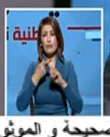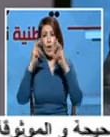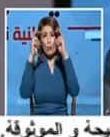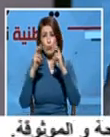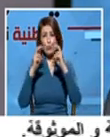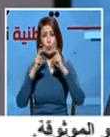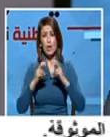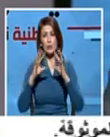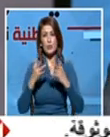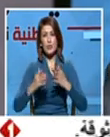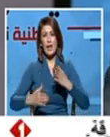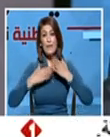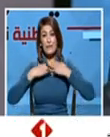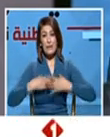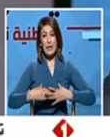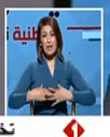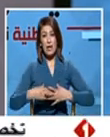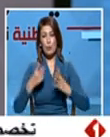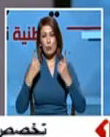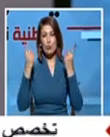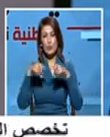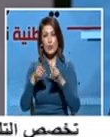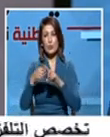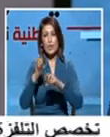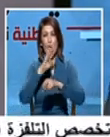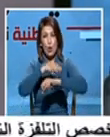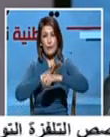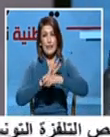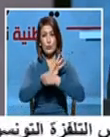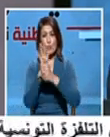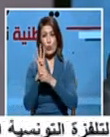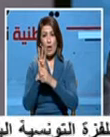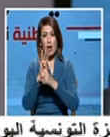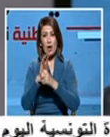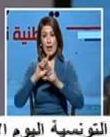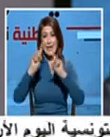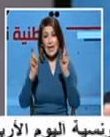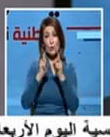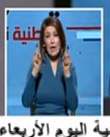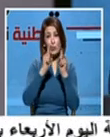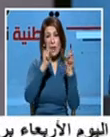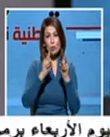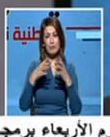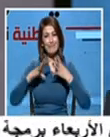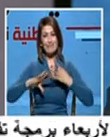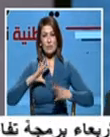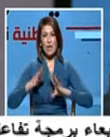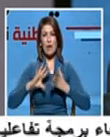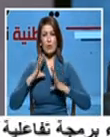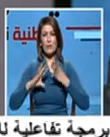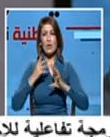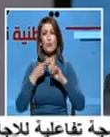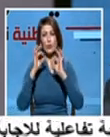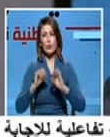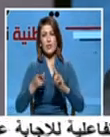المناعة وراو تنجموا الفيروس هذا يتحول لكم بسهولة، ولا خافوا وقفوا من نفسهم ما غير ما شاوروا